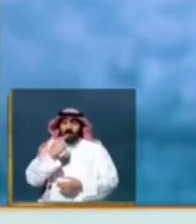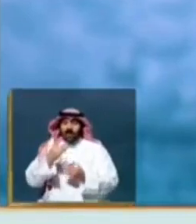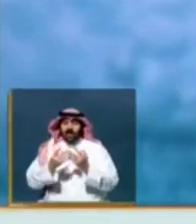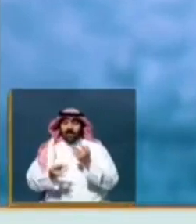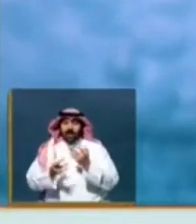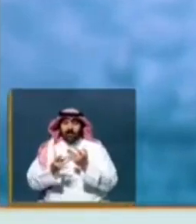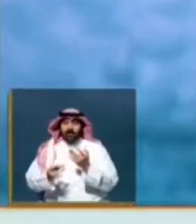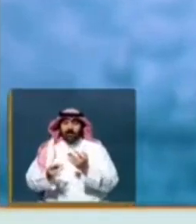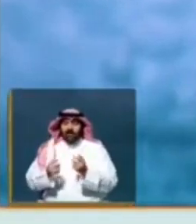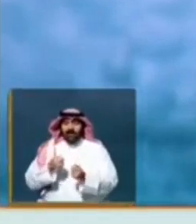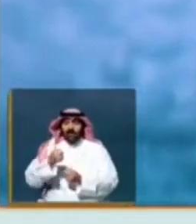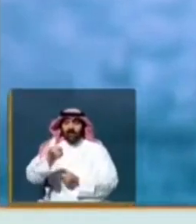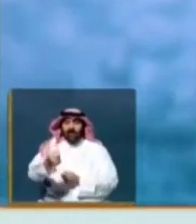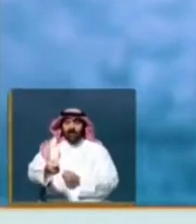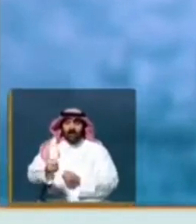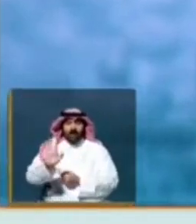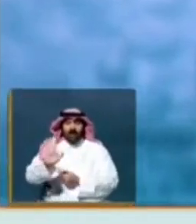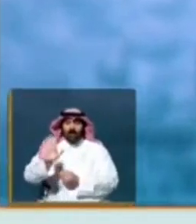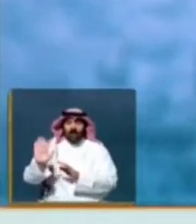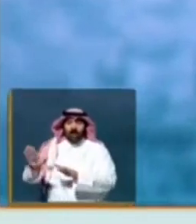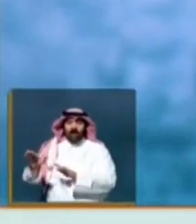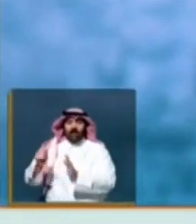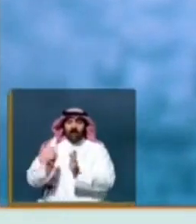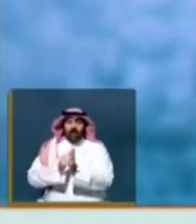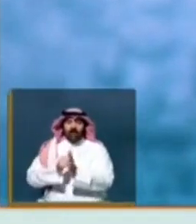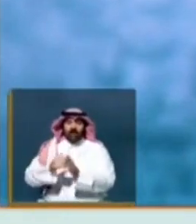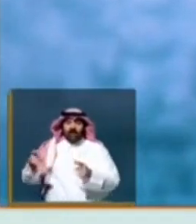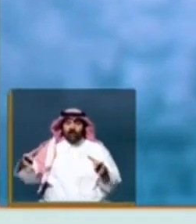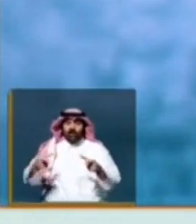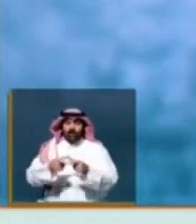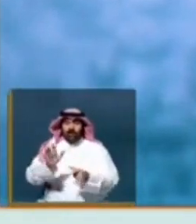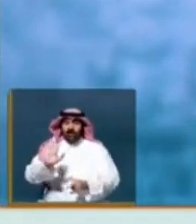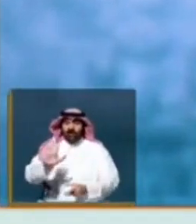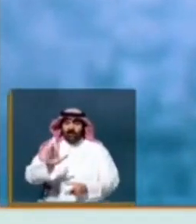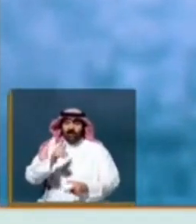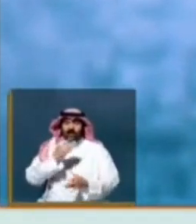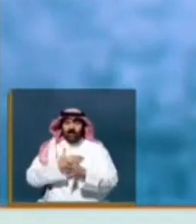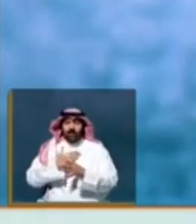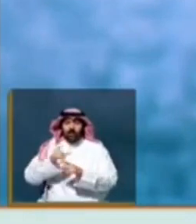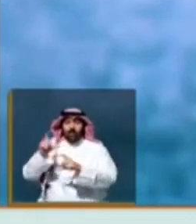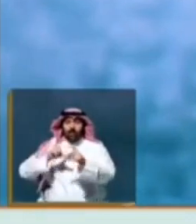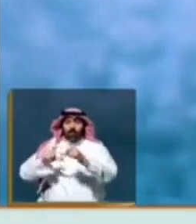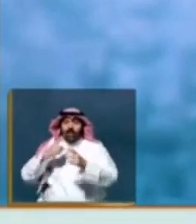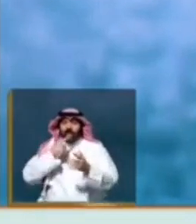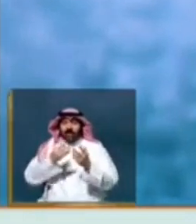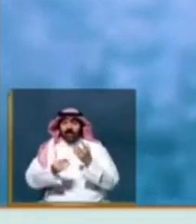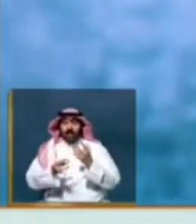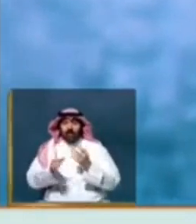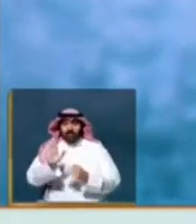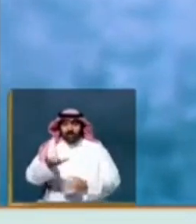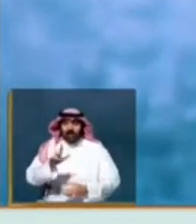بالدم خليك حنا نجيك نتبرع بلا تجمع ولسد حاجة بنوك الدم بالمنطقة.